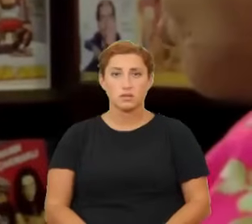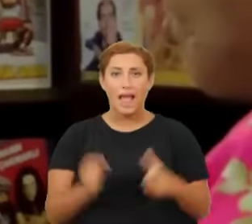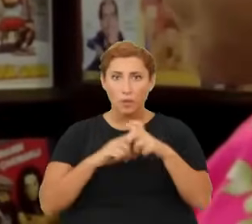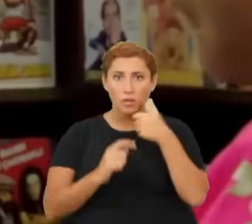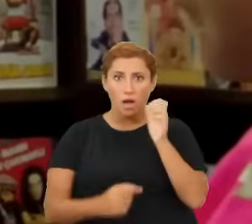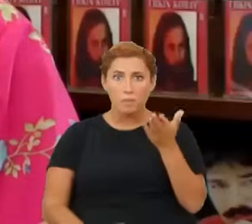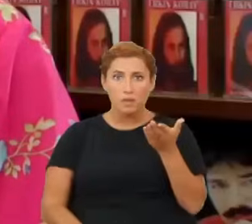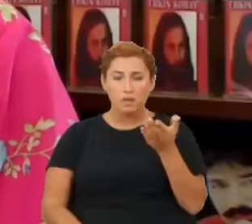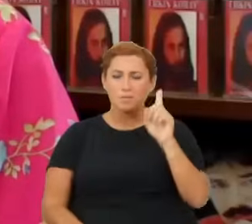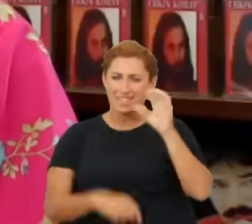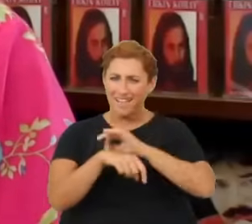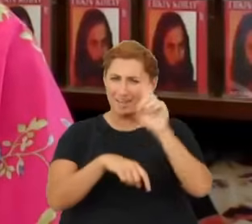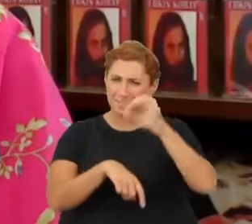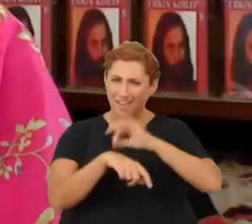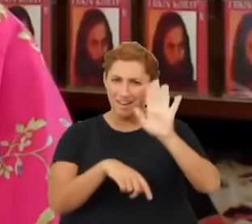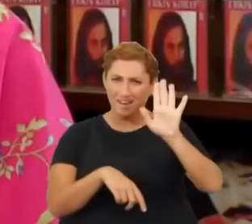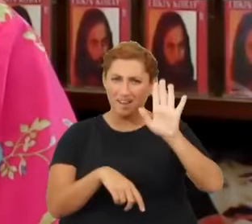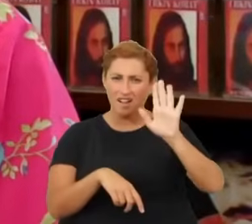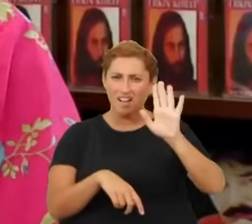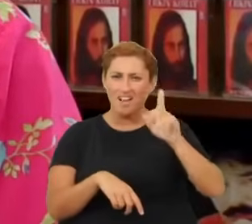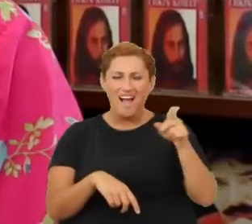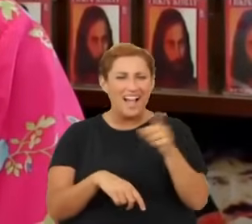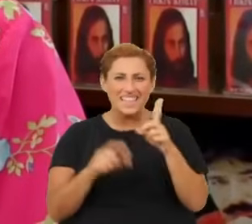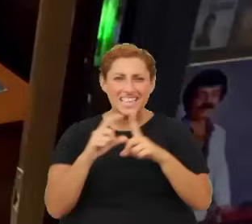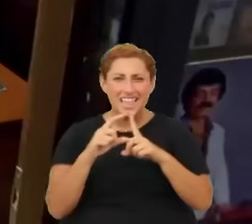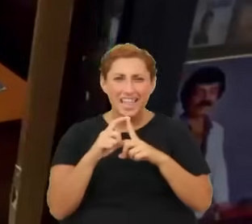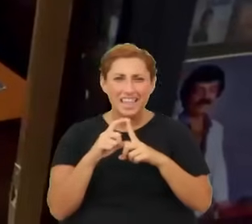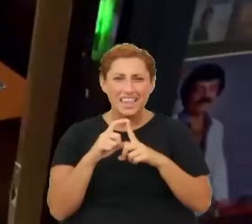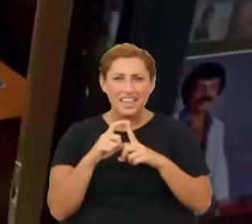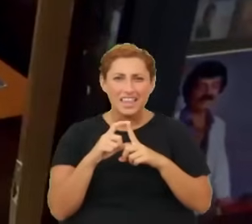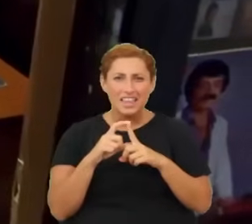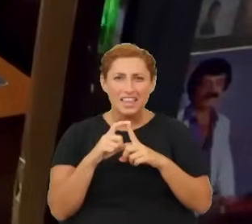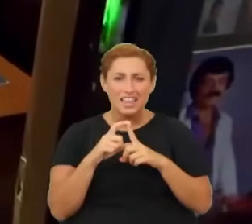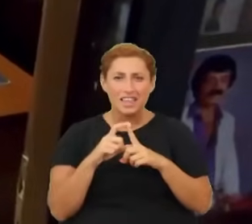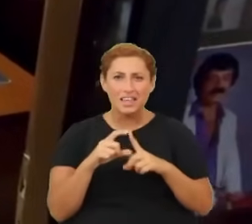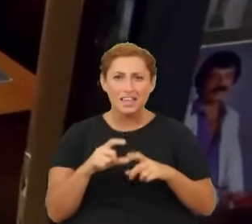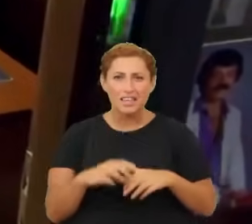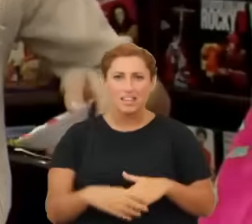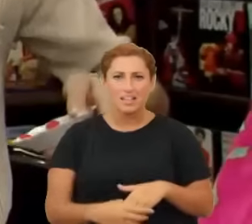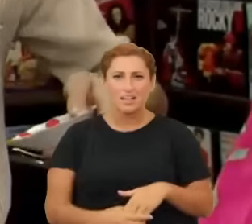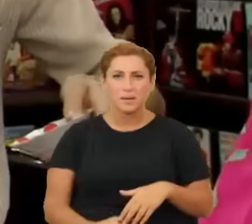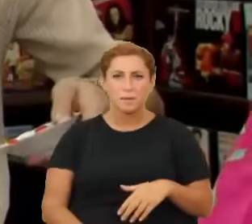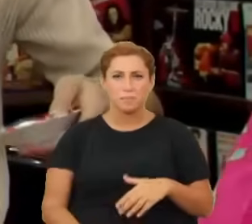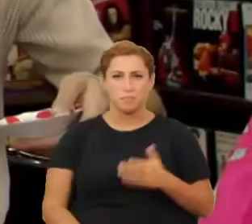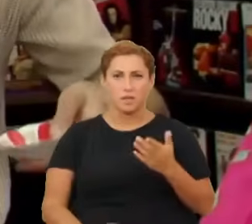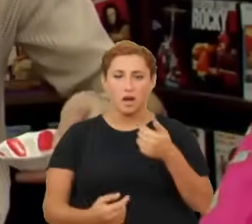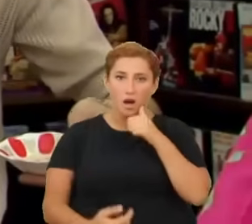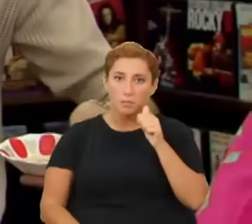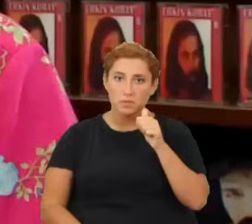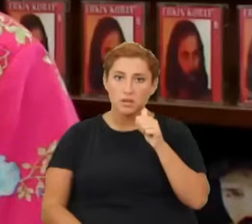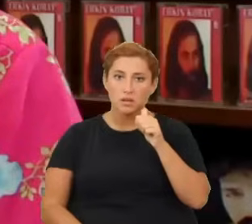Ergun abi! Bir dakika ya, bir dakika. Hangi dileği ya? Nazlı Ali'yi gösterdi.